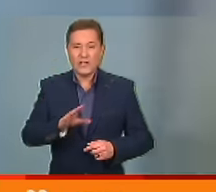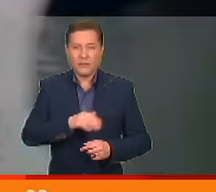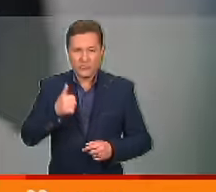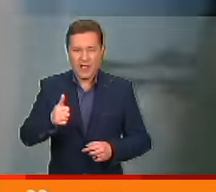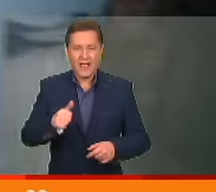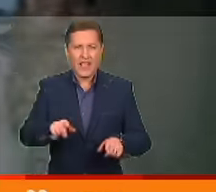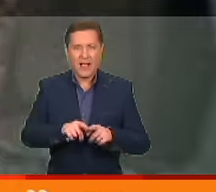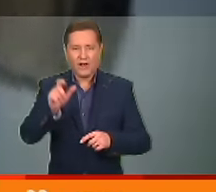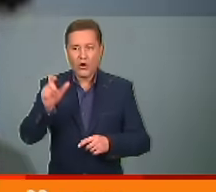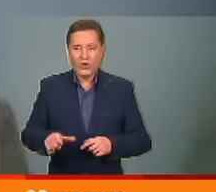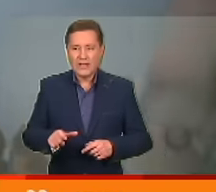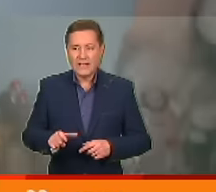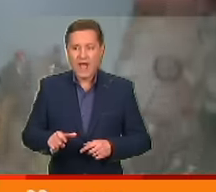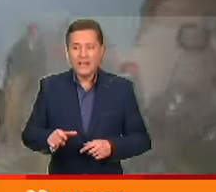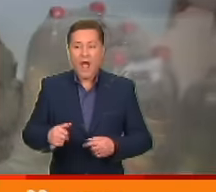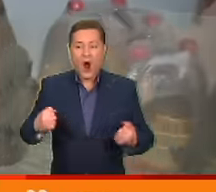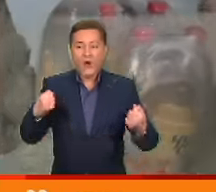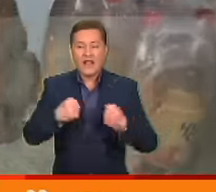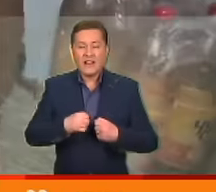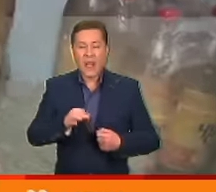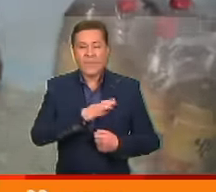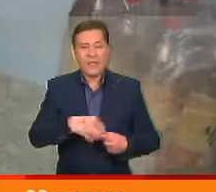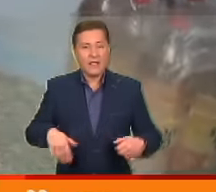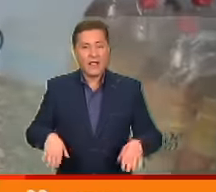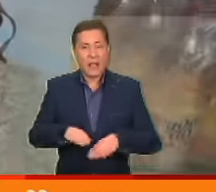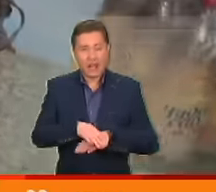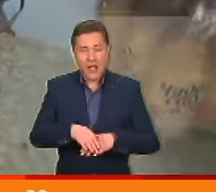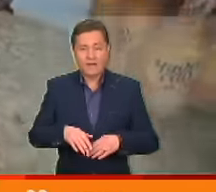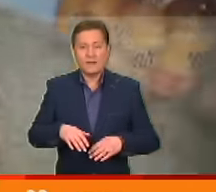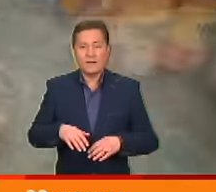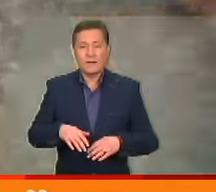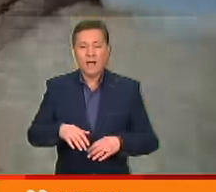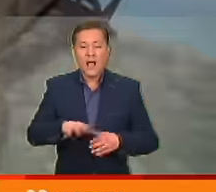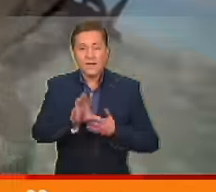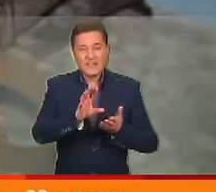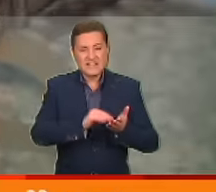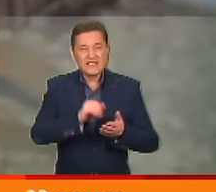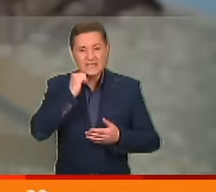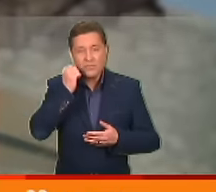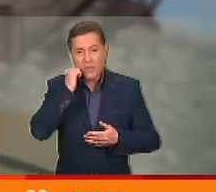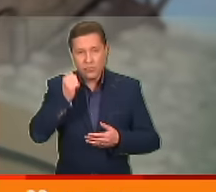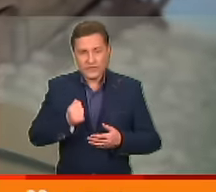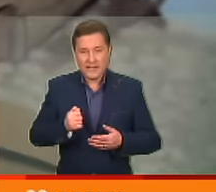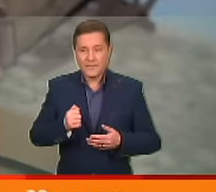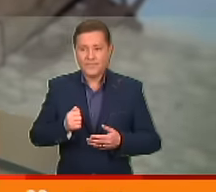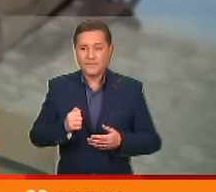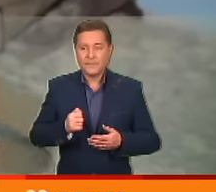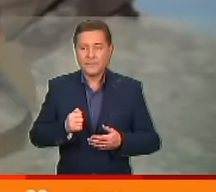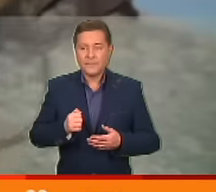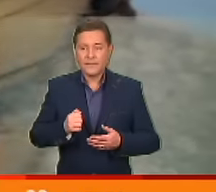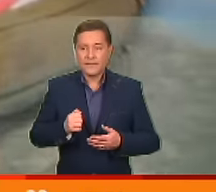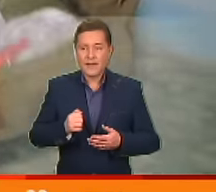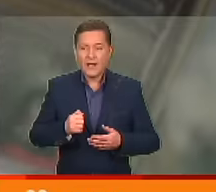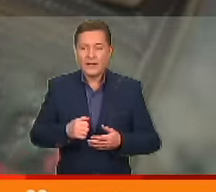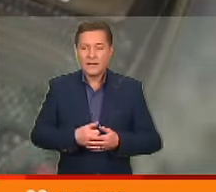Хотіла носити форму, однак одягла білий халат, пішла слідом бабусі. З садика забирала до себе на роботу